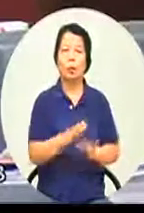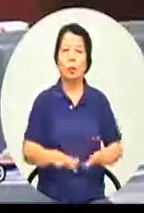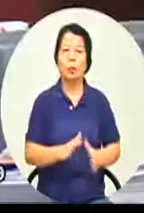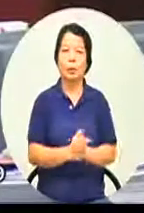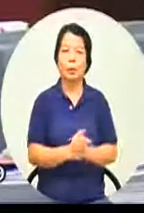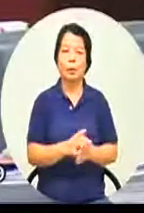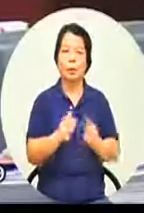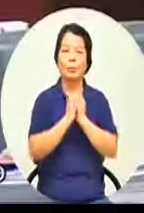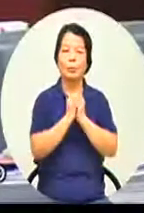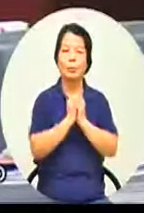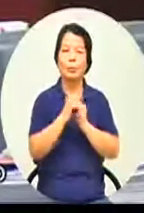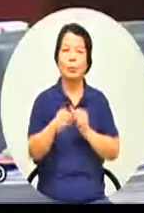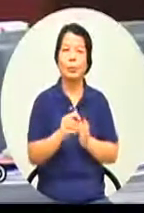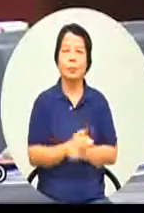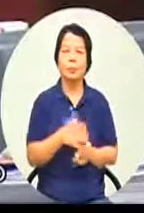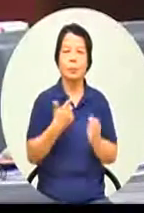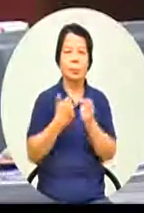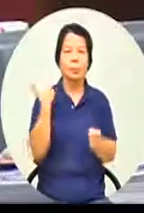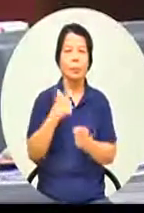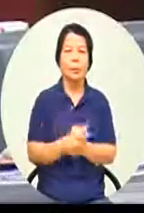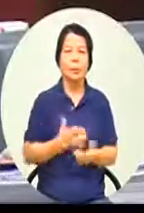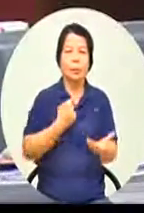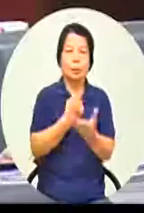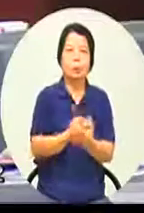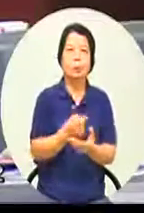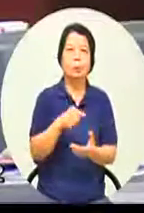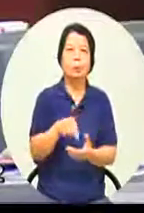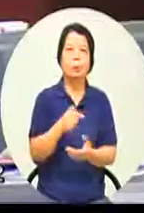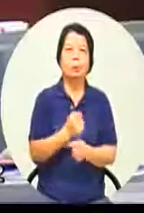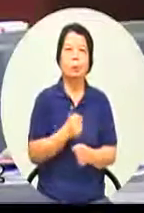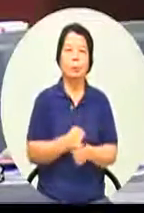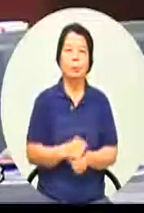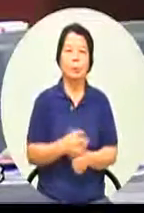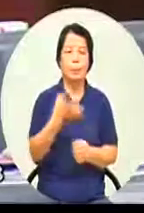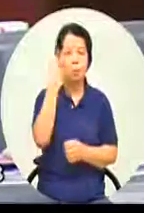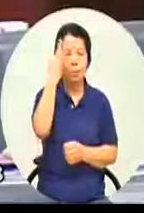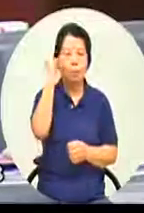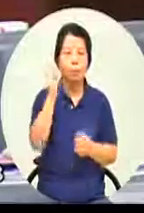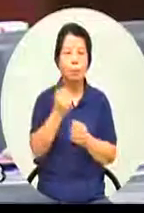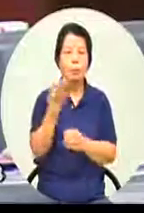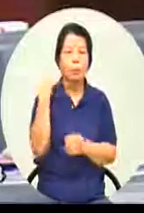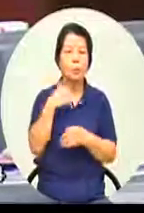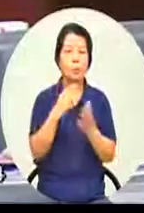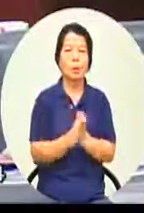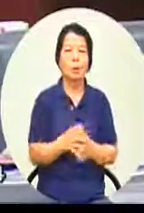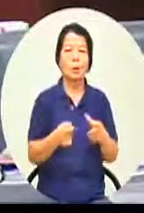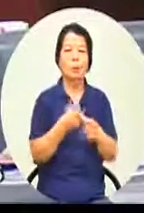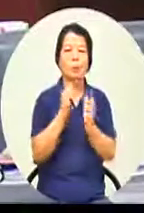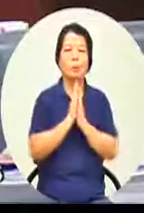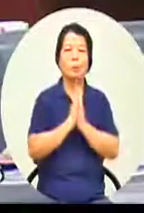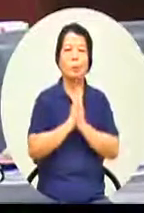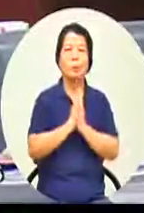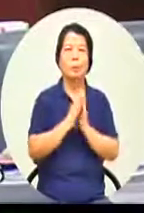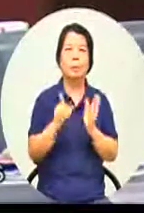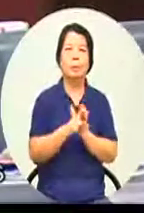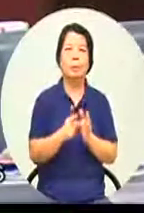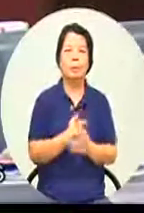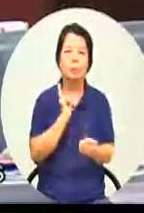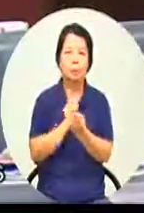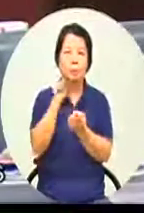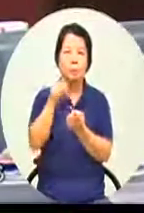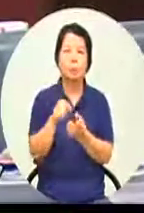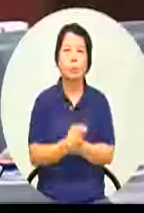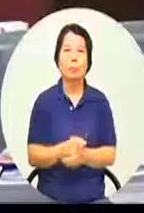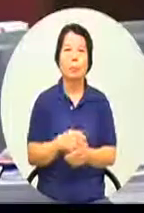以6年前他投入这个工作，结果前几天我在一个公祭场合碰到他，他坐在